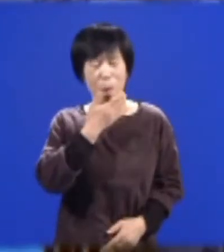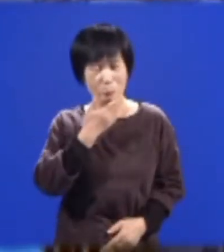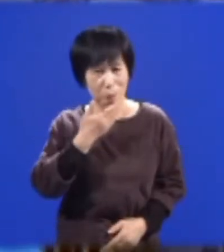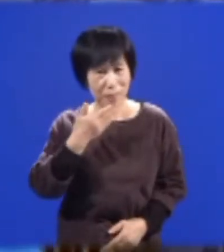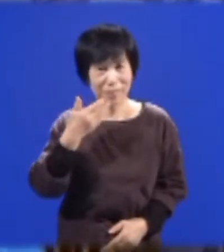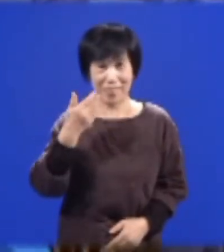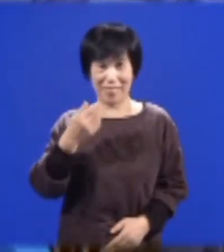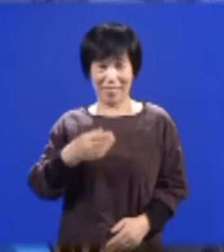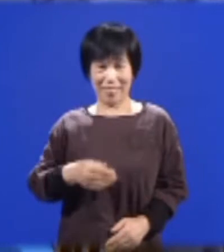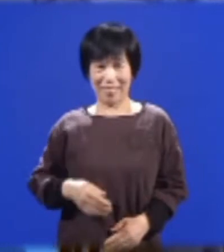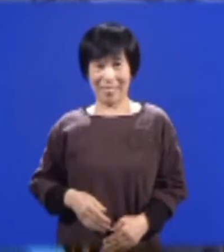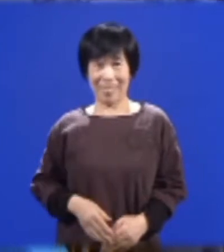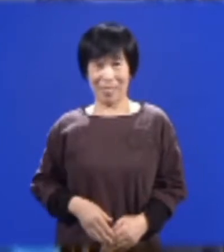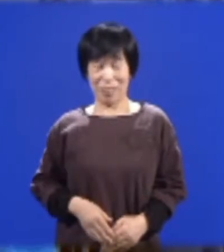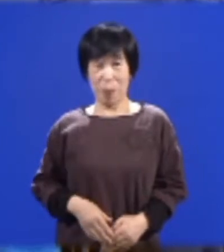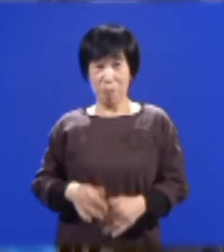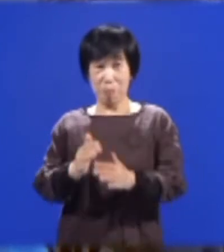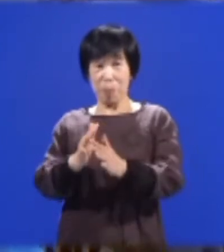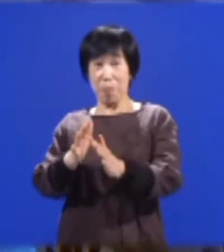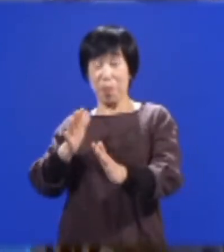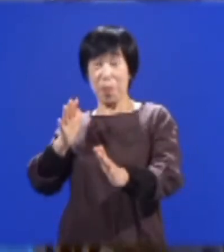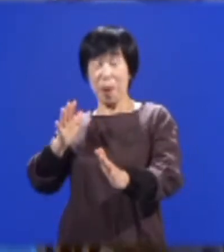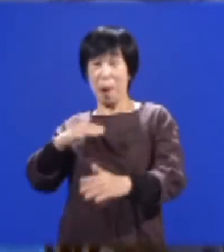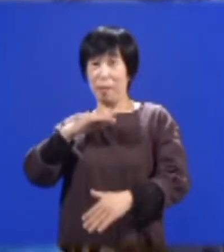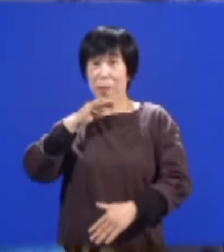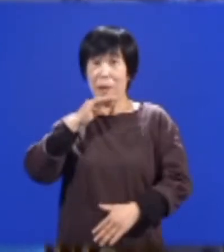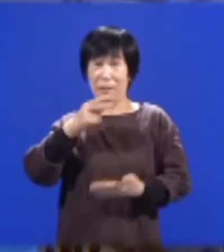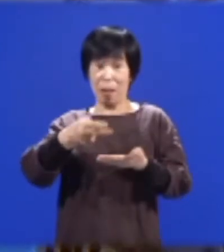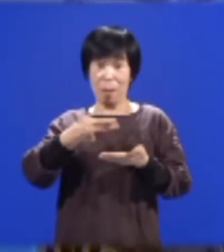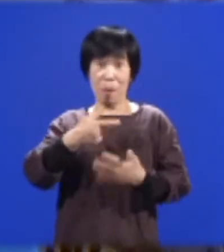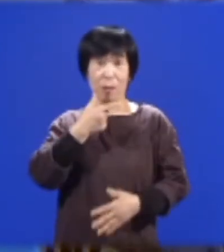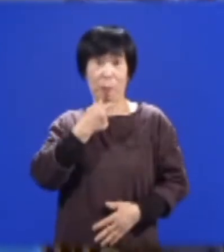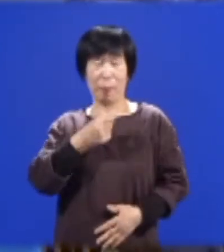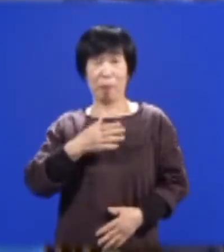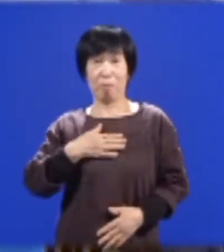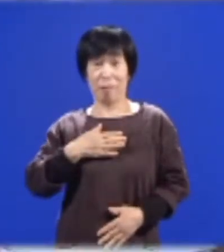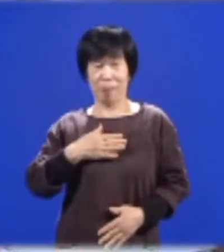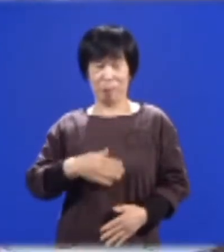おいしい。並ぶのもわかるわ。